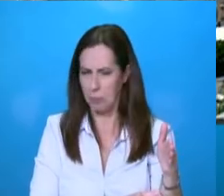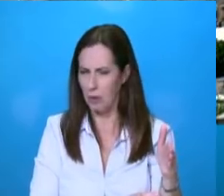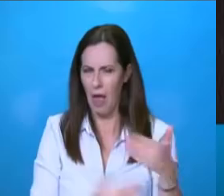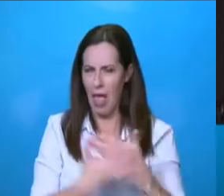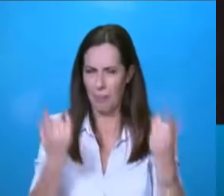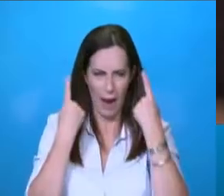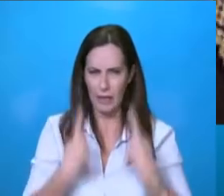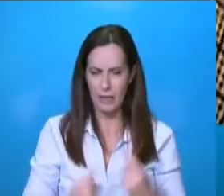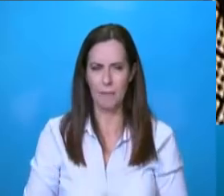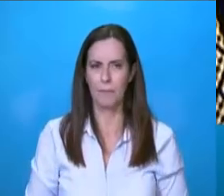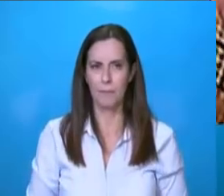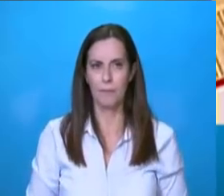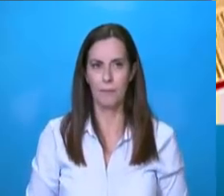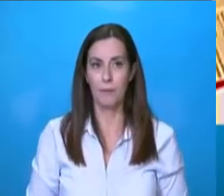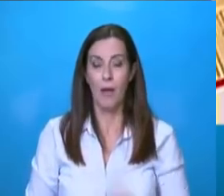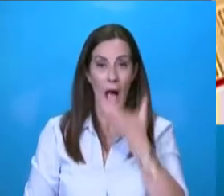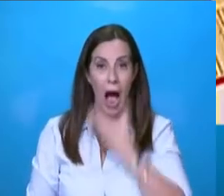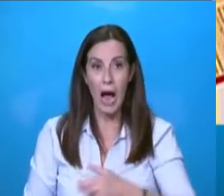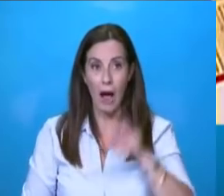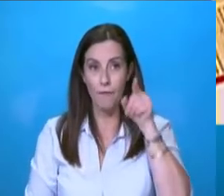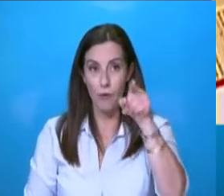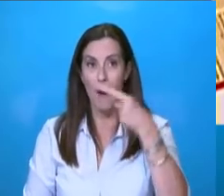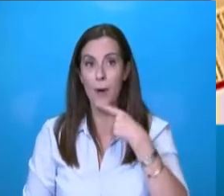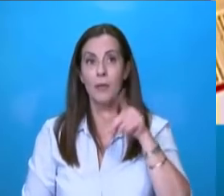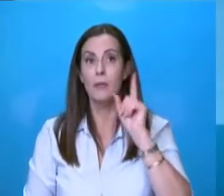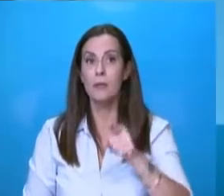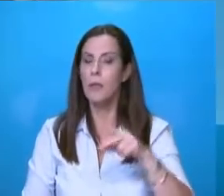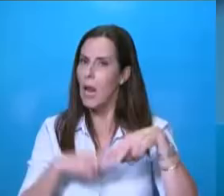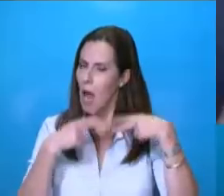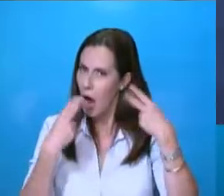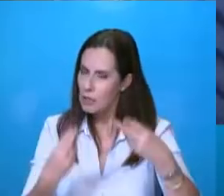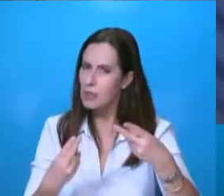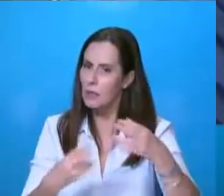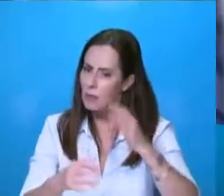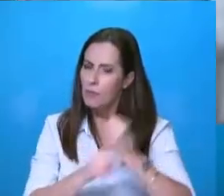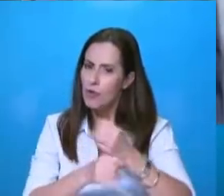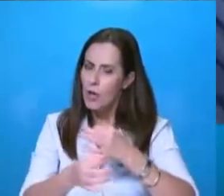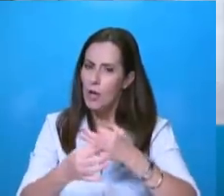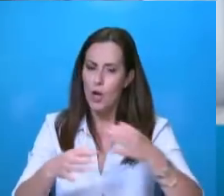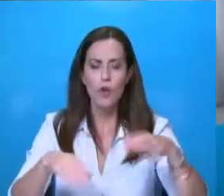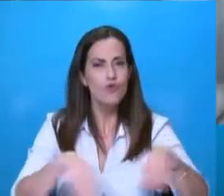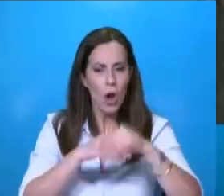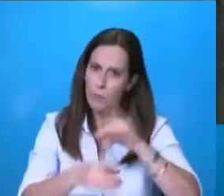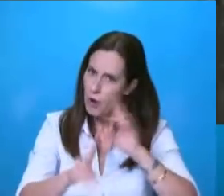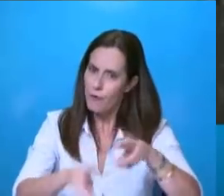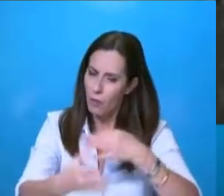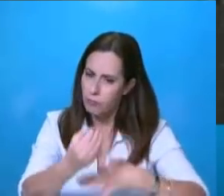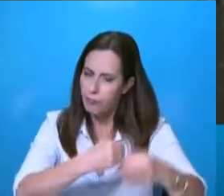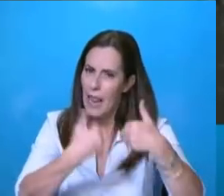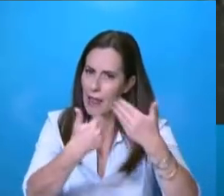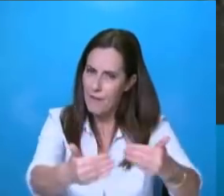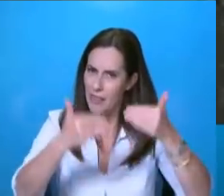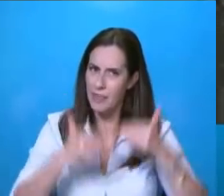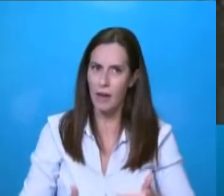הזו. ונזכיר, הרב עובדיה קבע כי יש להחזיר שטחים תמורת שלום אמת משום פיקוח נפש. כולם יודעים